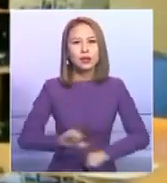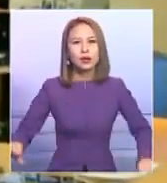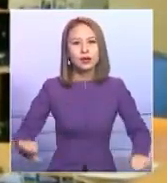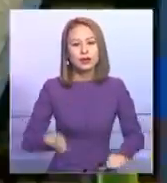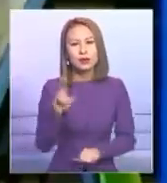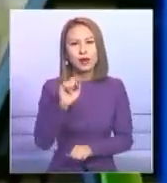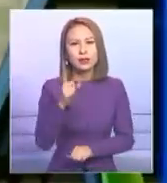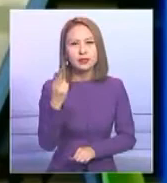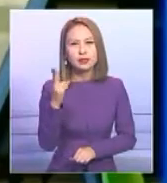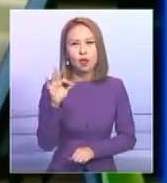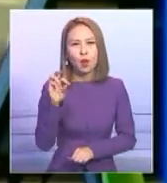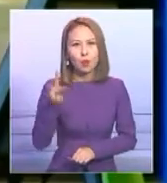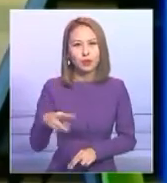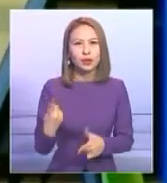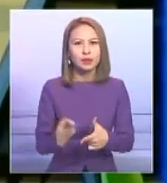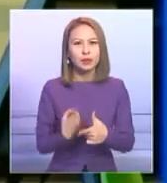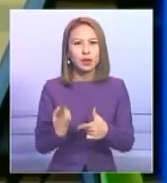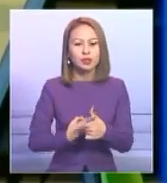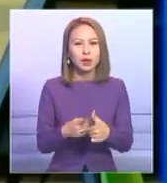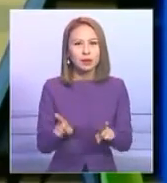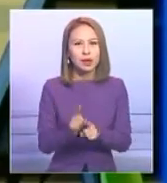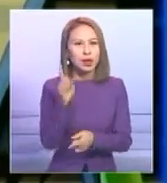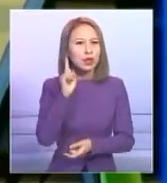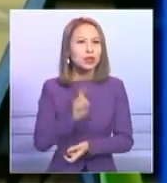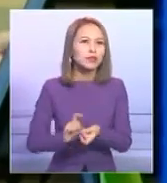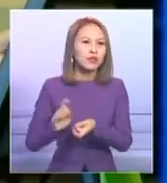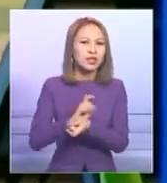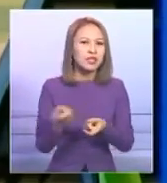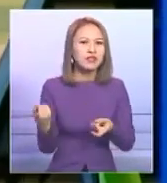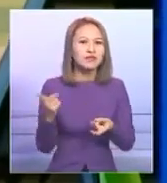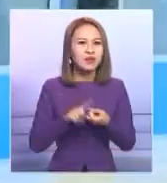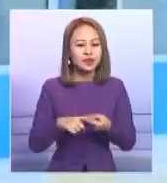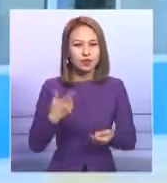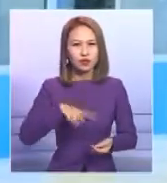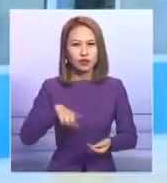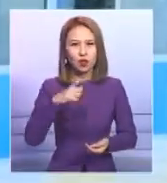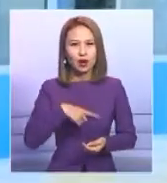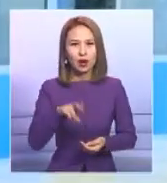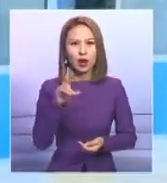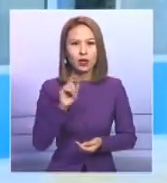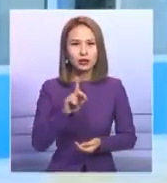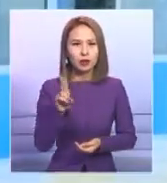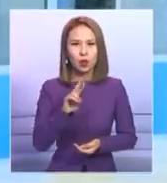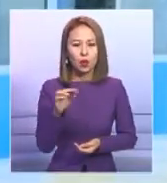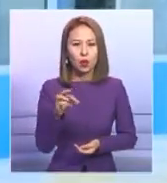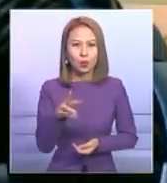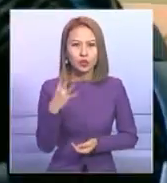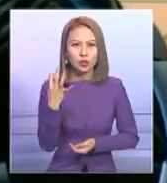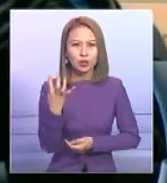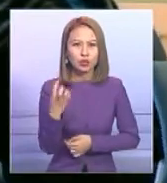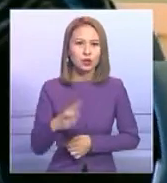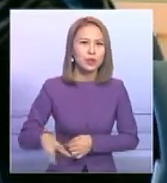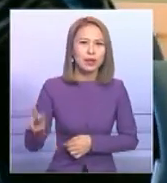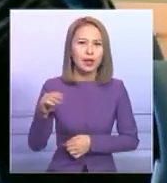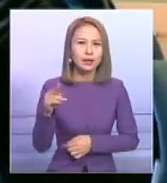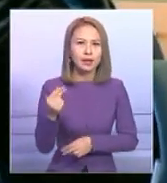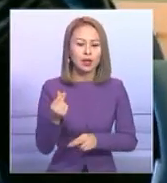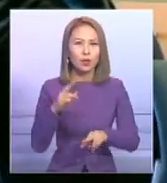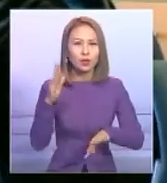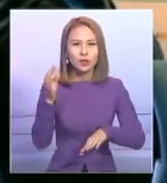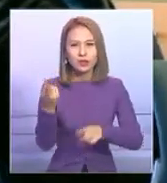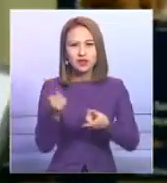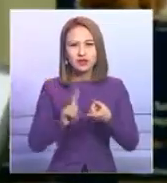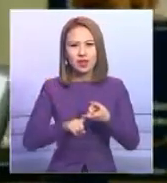төрағасы Қазкоммерцбанк төңірегінде алып қашпай әңгімелерге қатысты өз пікірін білдірді. Яғни ол Қазком 400 миллиард